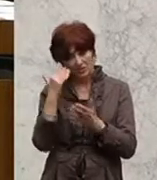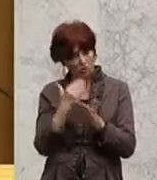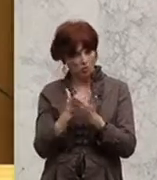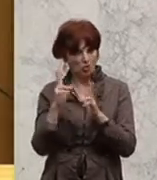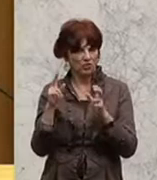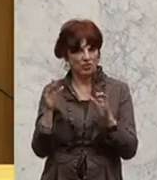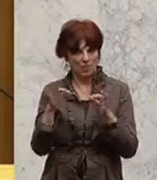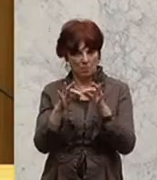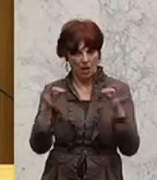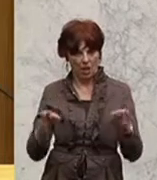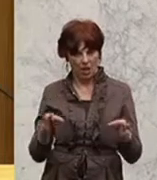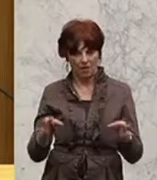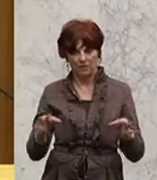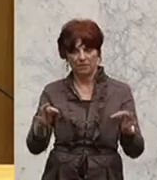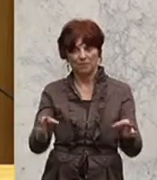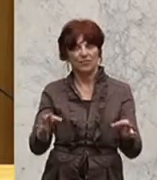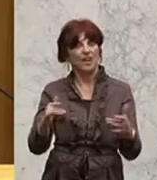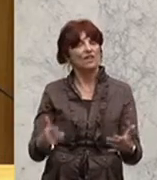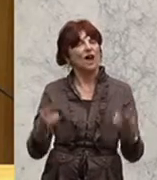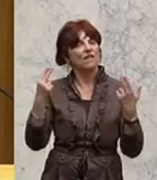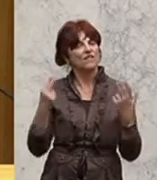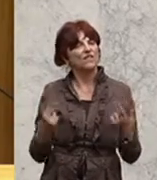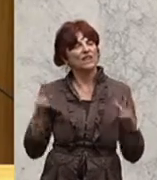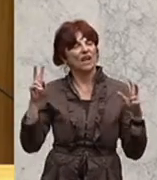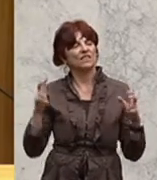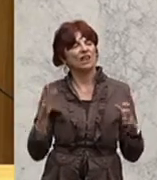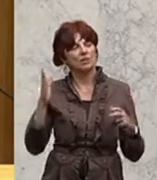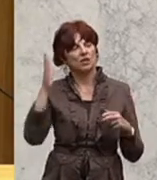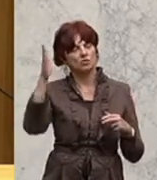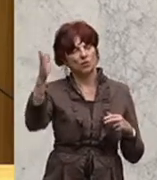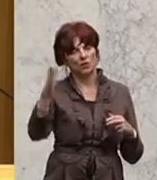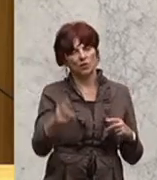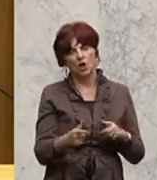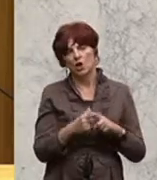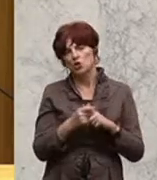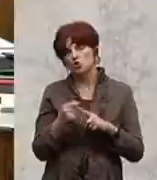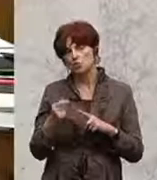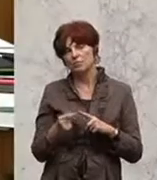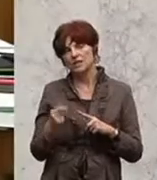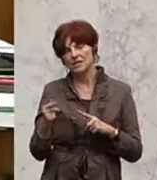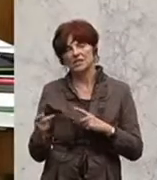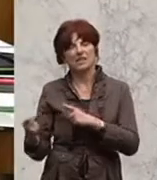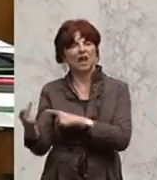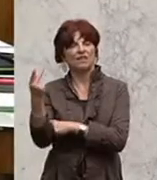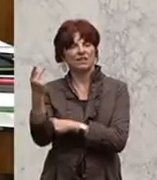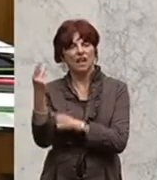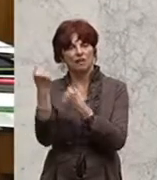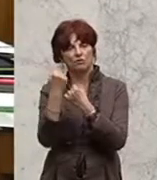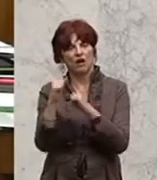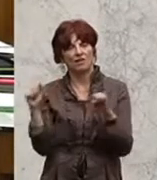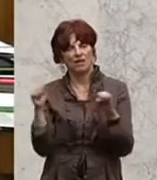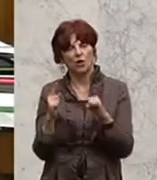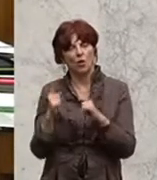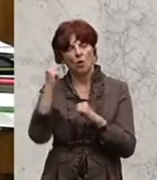sind schwierige und wichtige Themen der Zukunft. Der Spitzenkandidat der Freiheitlichen in Oberösterreich, zurzeit